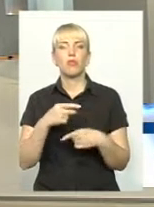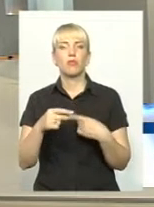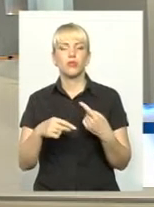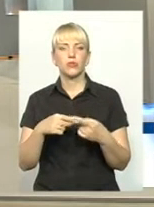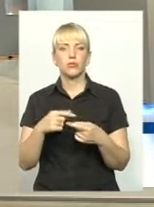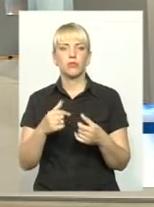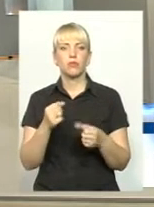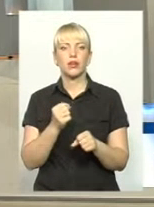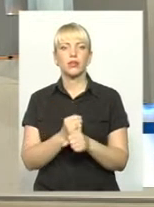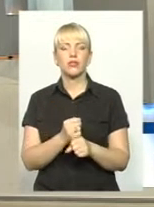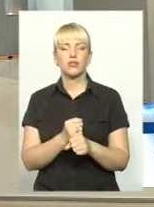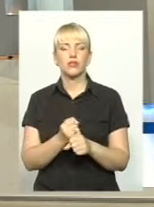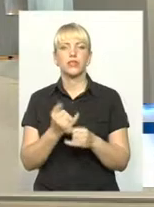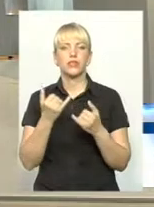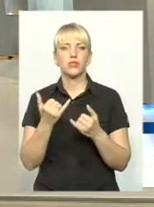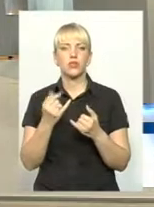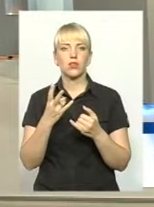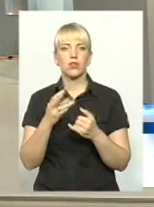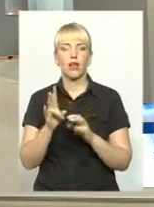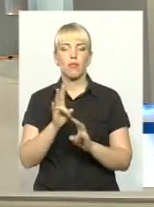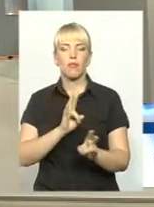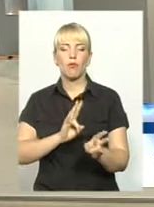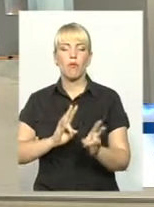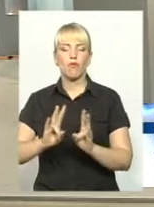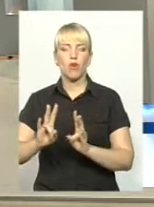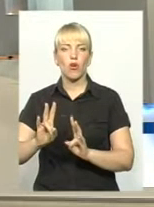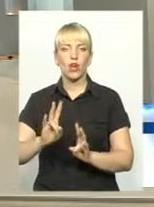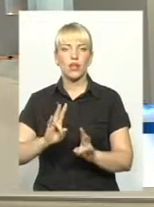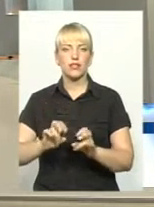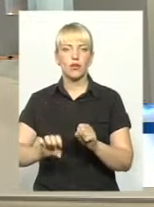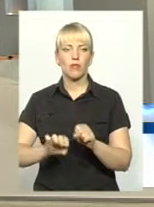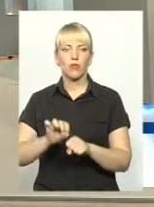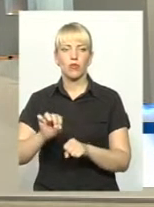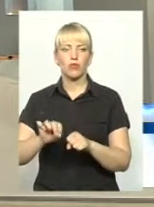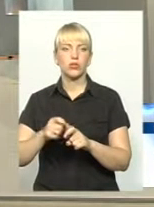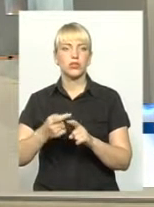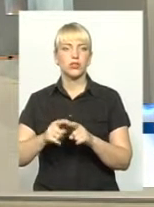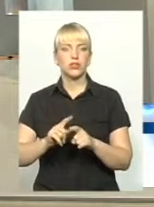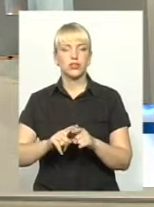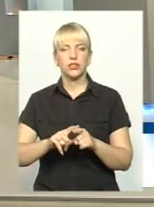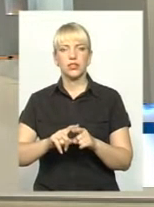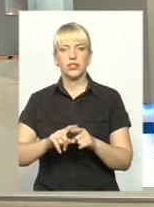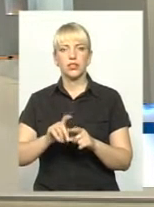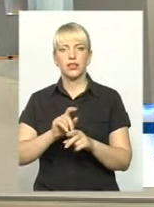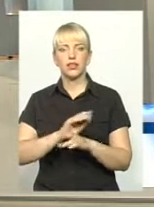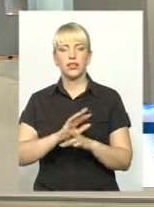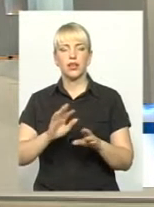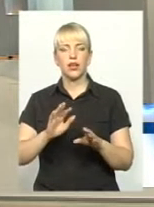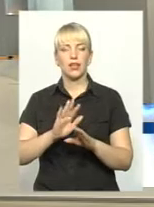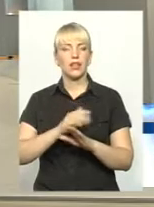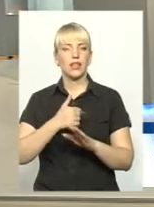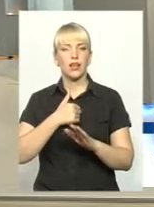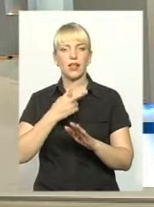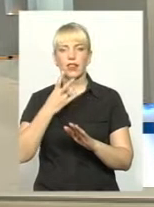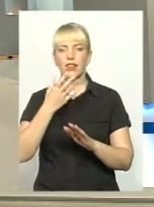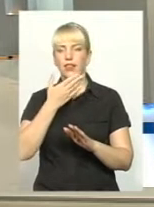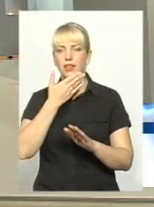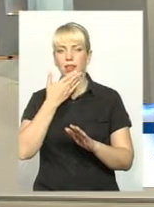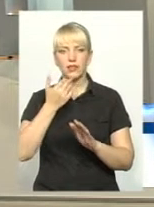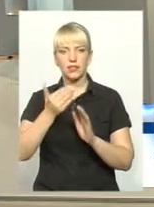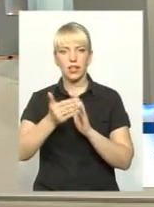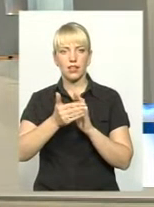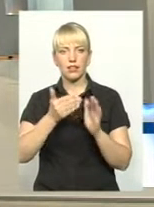Працювати сьогодні над провокацією правопорушень абсолютно я не закликаю. І